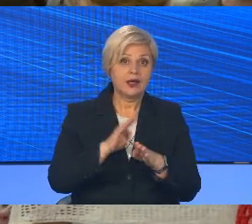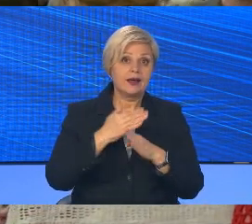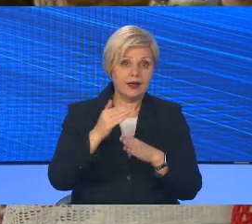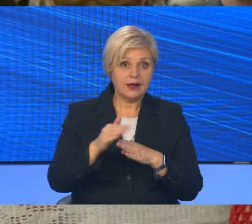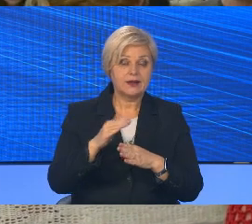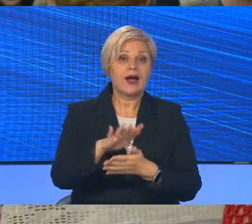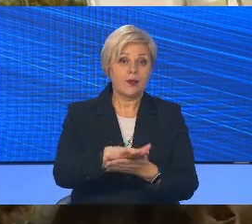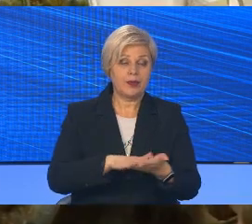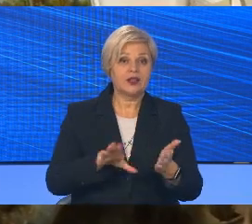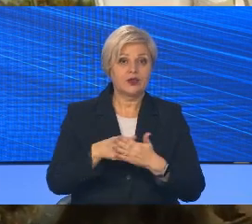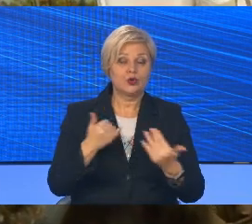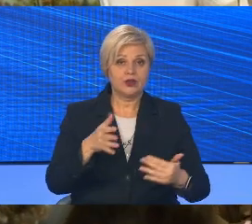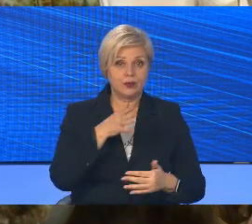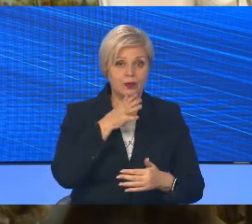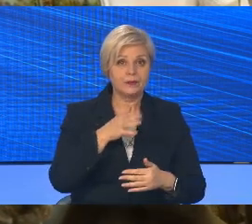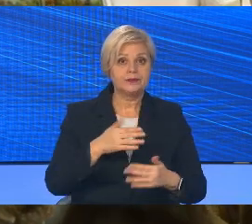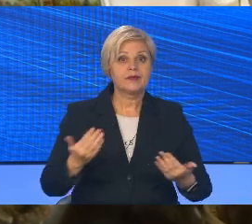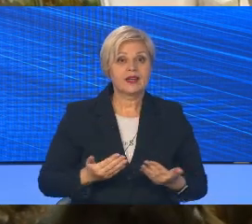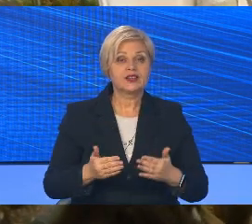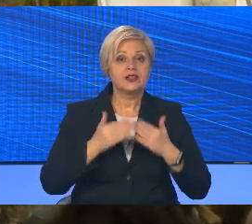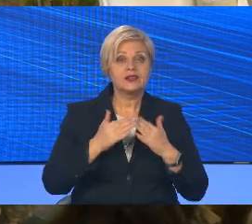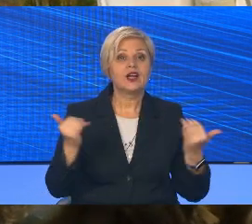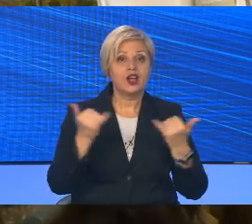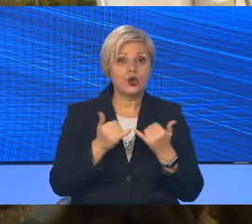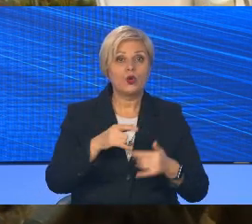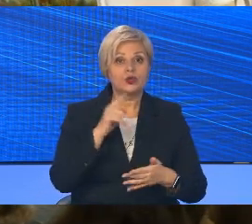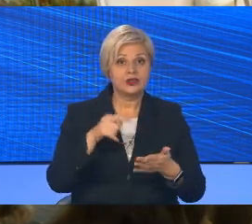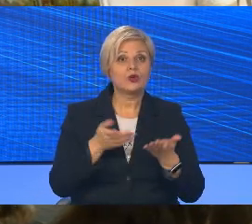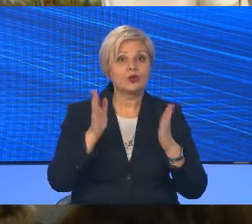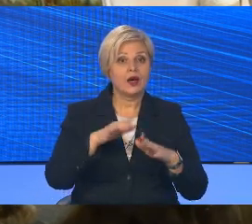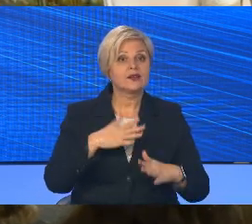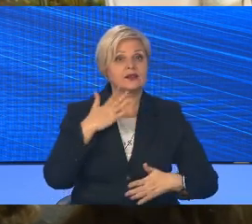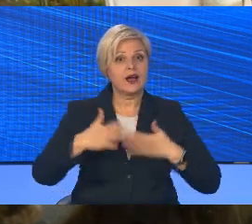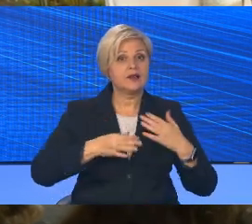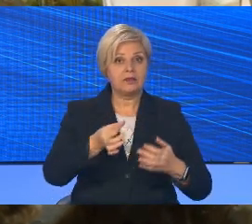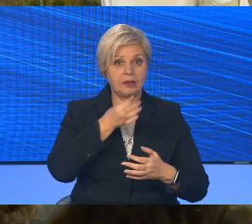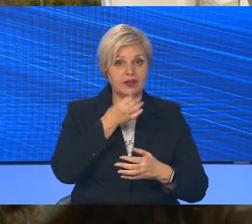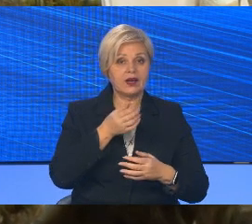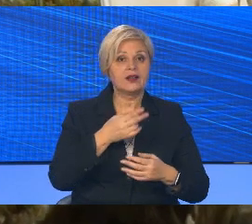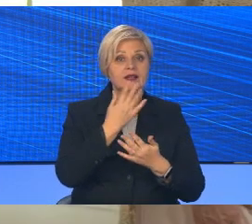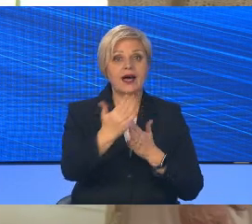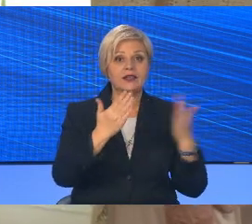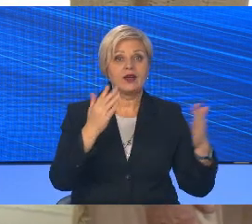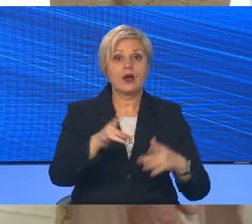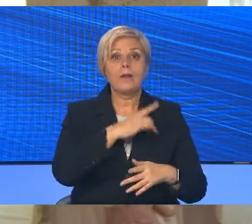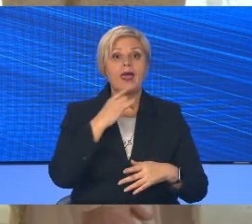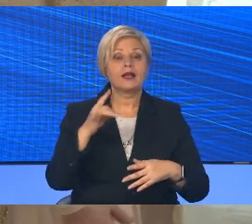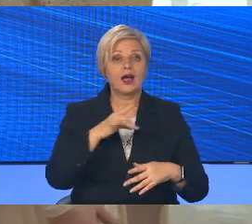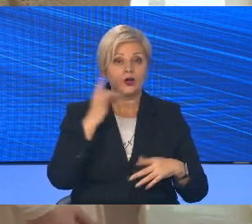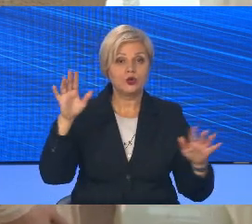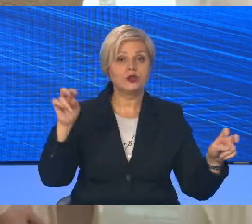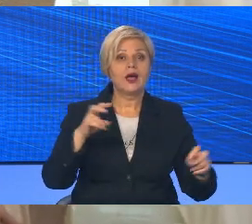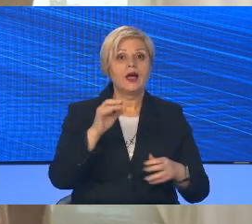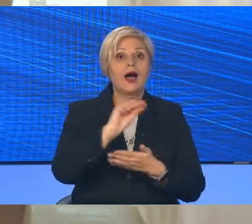это продолжается до сих пор. Жыхары Гомеля и гости города застались у захоплении от показу коллекции «Белая Русь». Автор